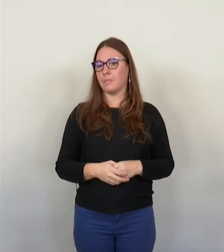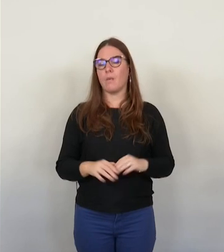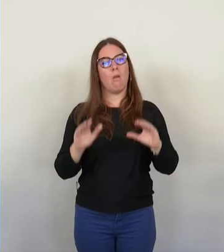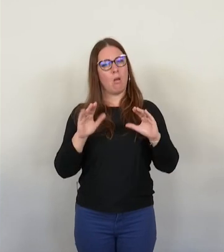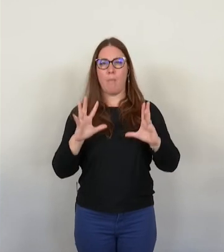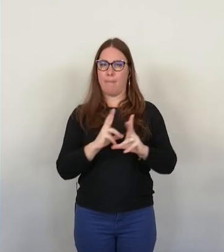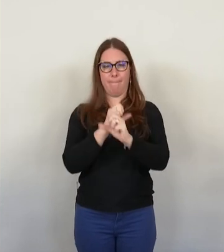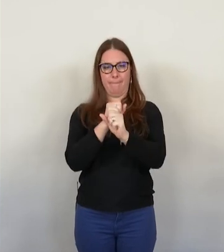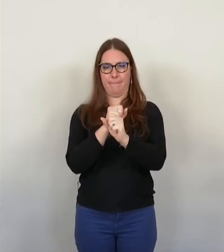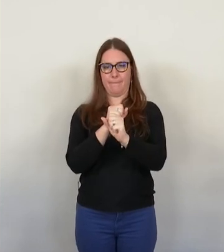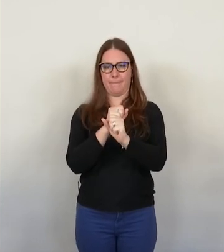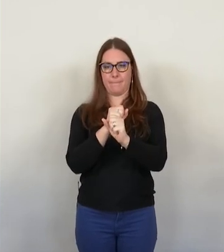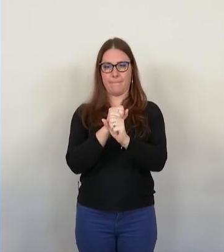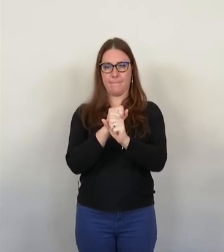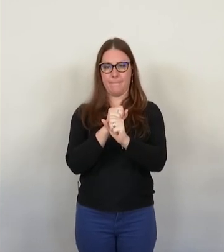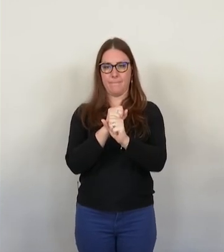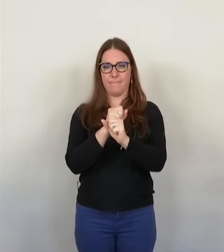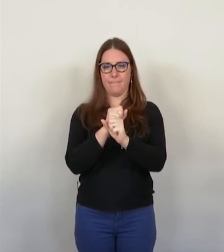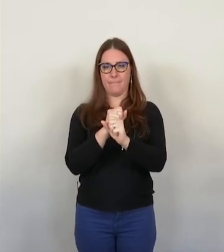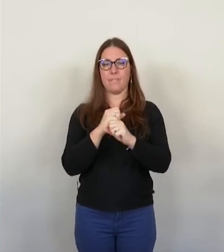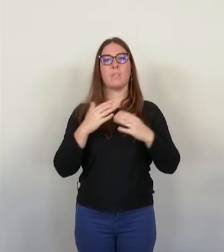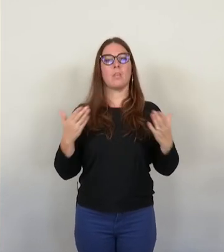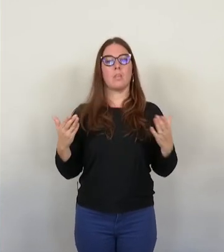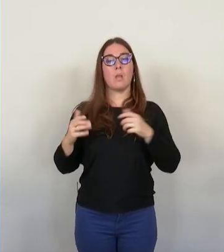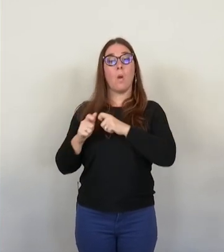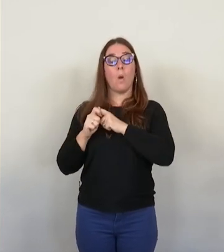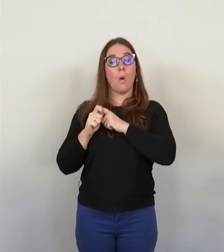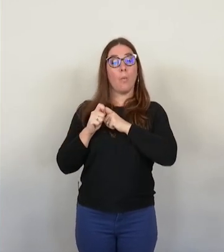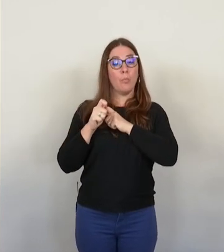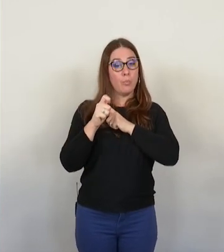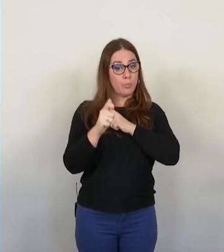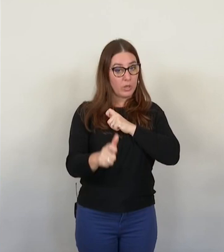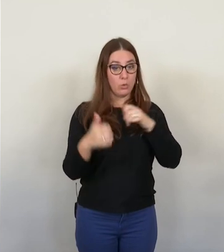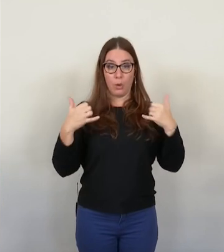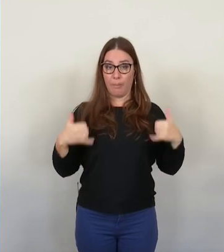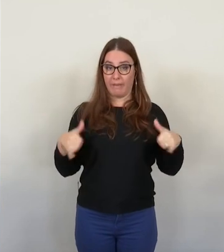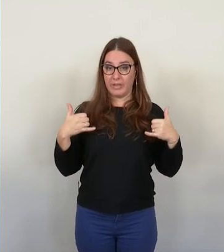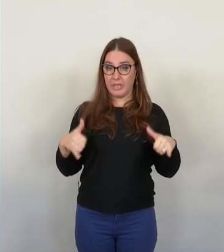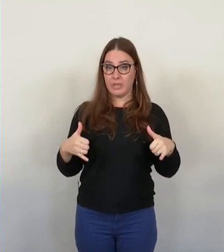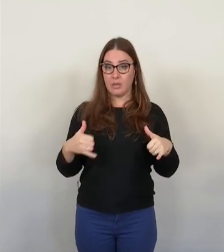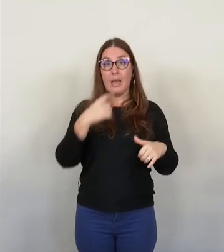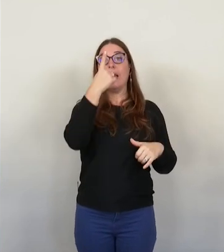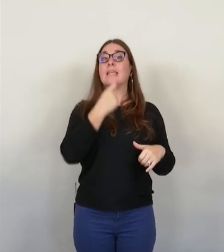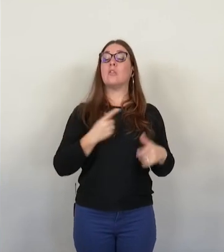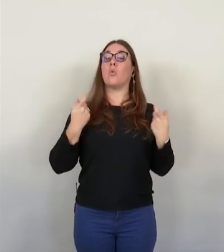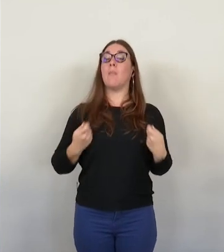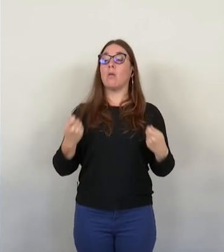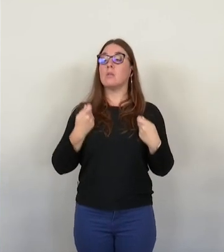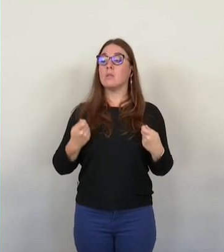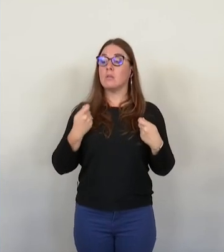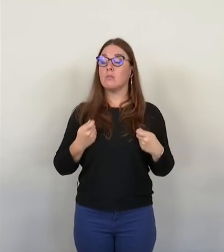même pour dire que la procédure continue hein m' demandé quel était le niveau de